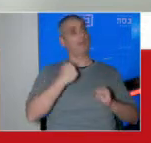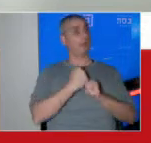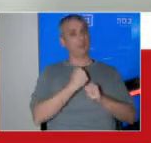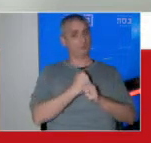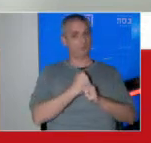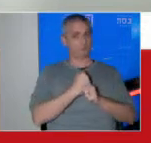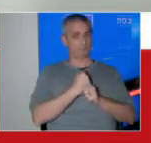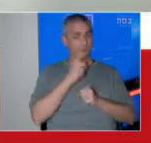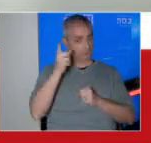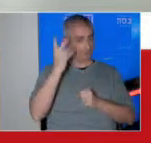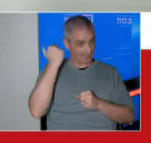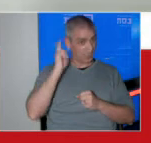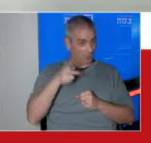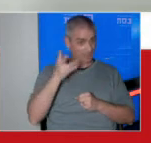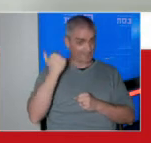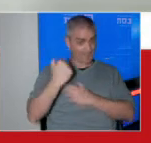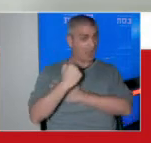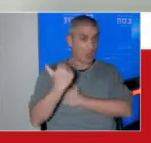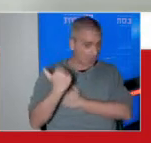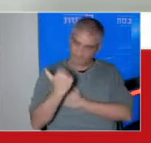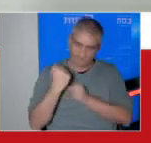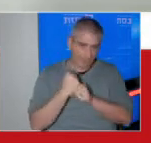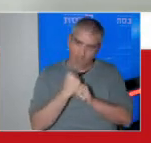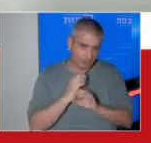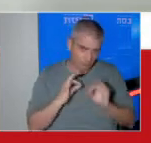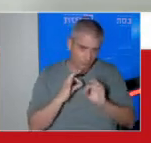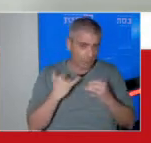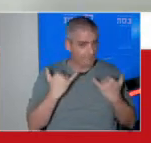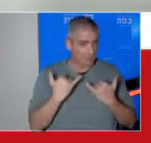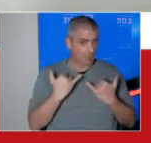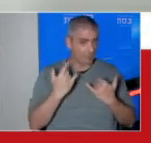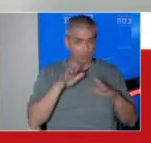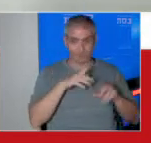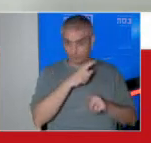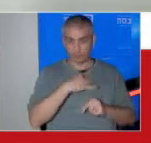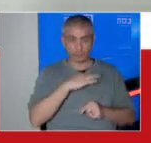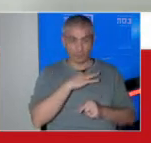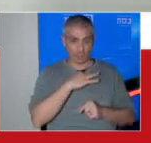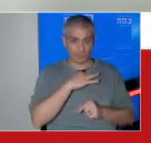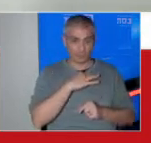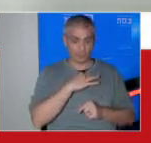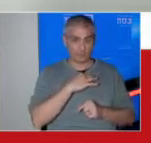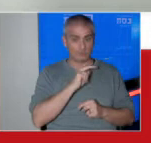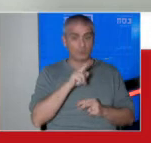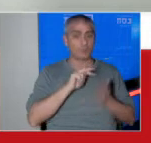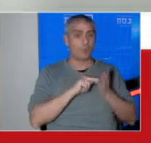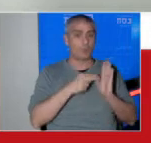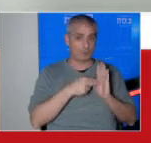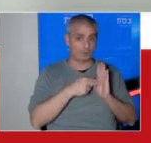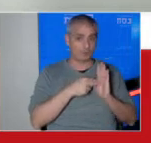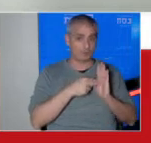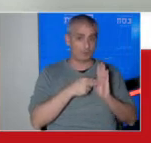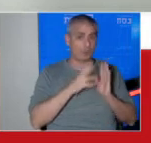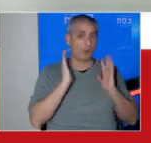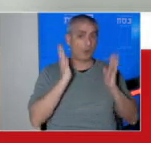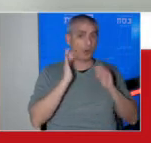לעשות, כשהם יכלו ולהם היה הכוח, לא עשו, והיום כאשר הממשלה שלנו, כן. בסוגיות פוליטיות